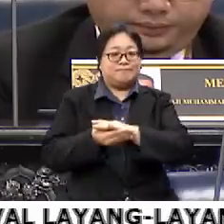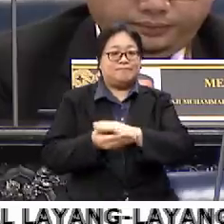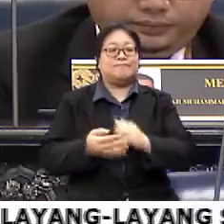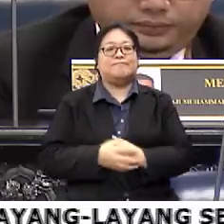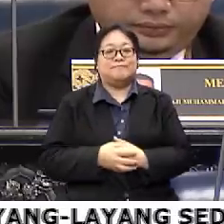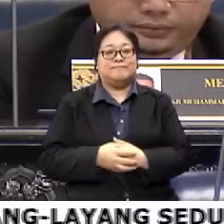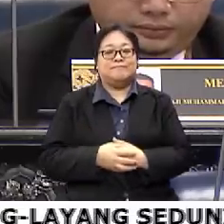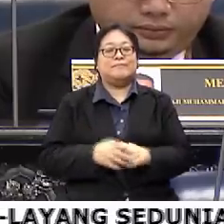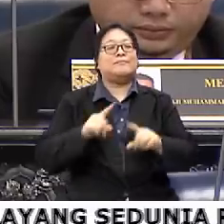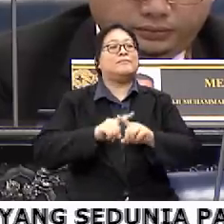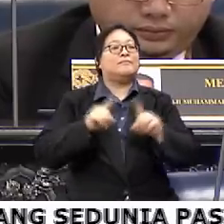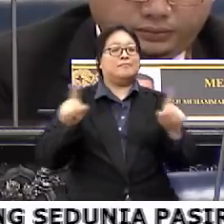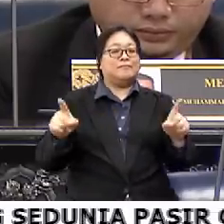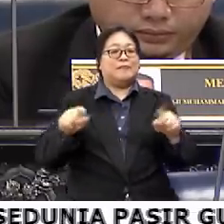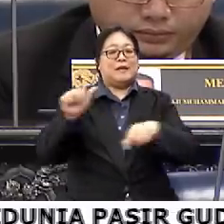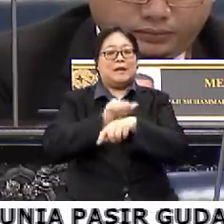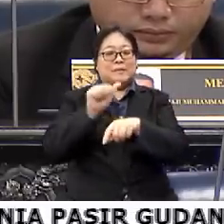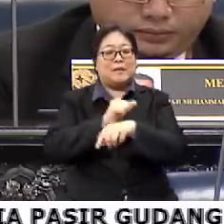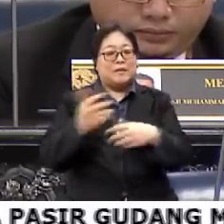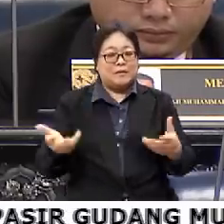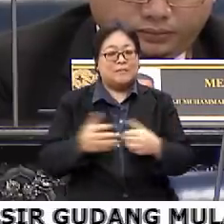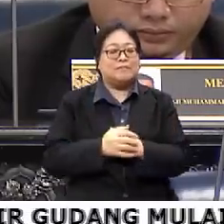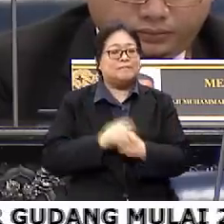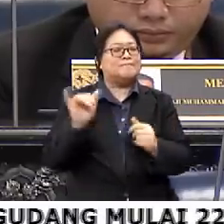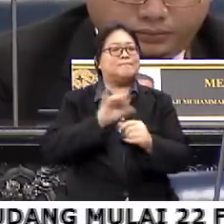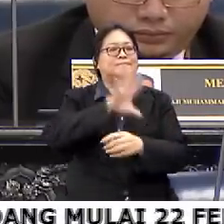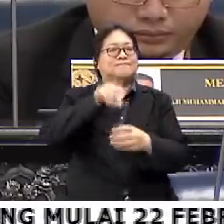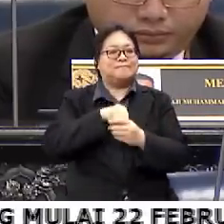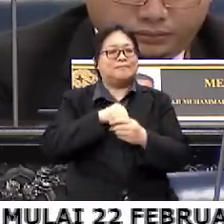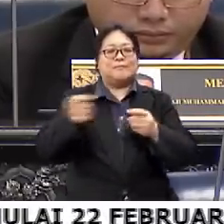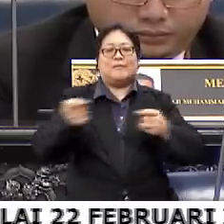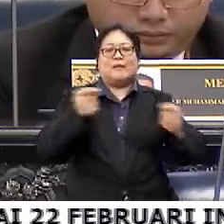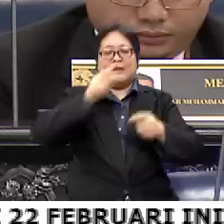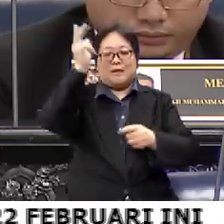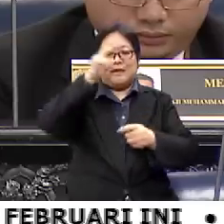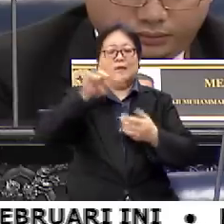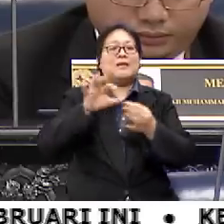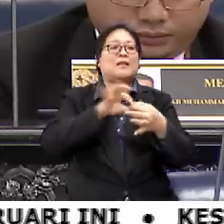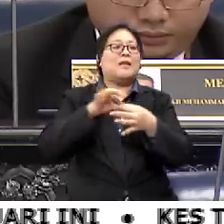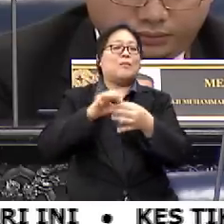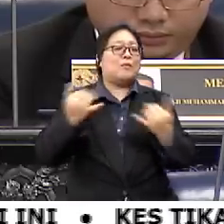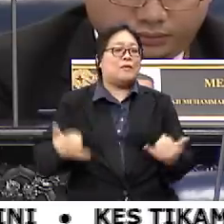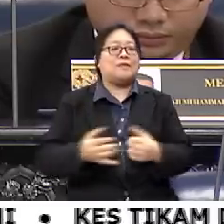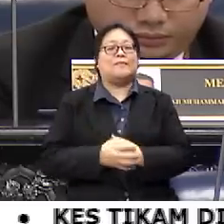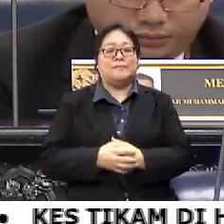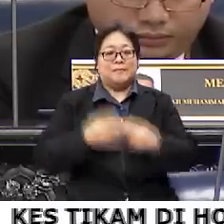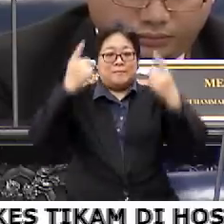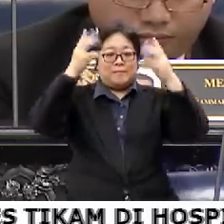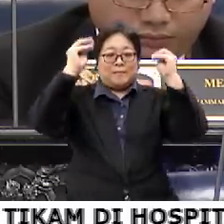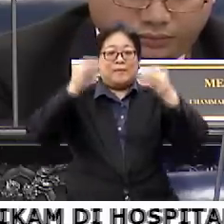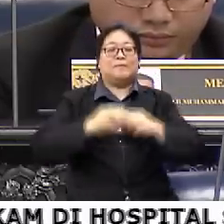raya. Namun, amalan tersebut didapati turut diamalkan dalam pentadbiran kerajaan campuran hari ini. Perdana